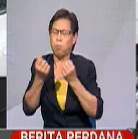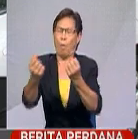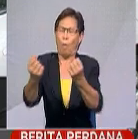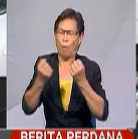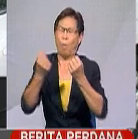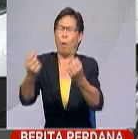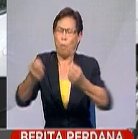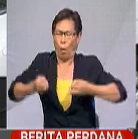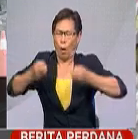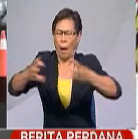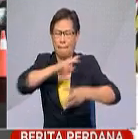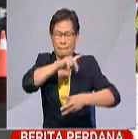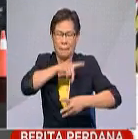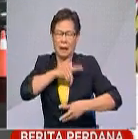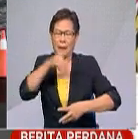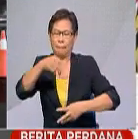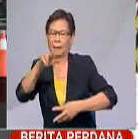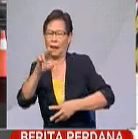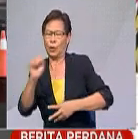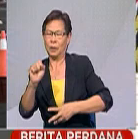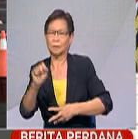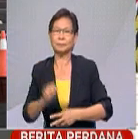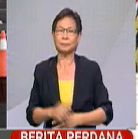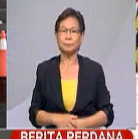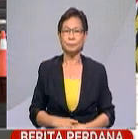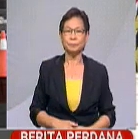lebuh raya milik PLUS.